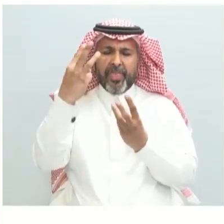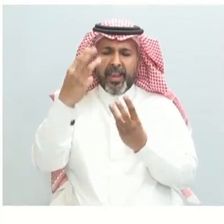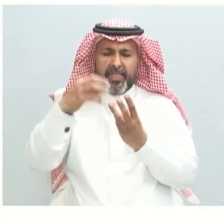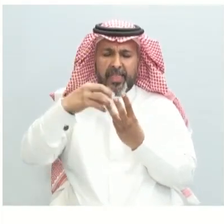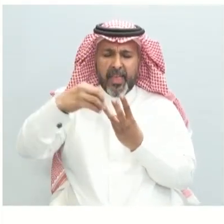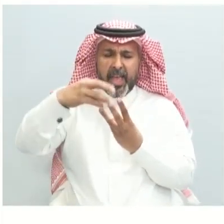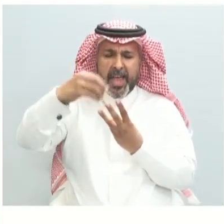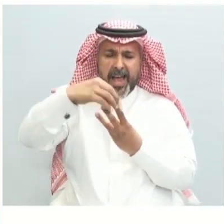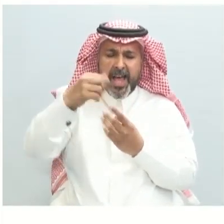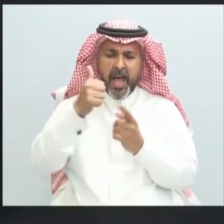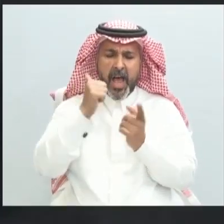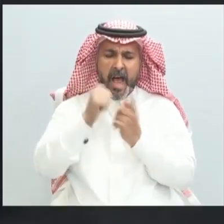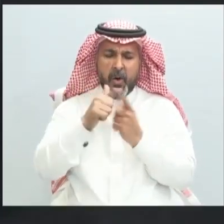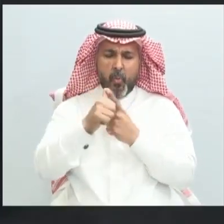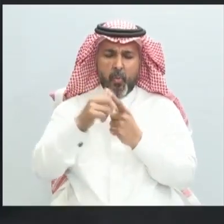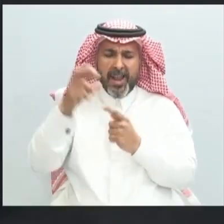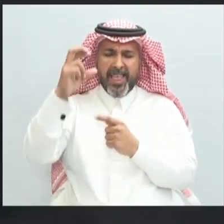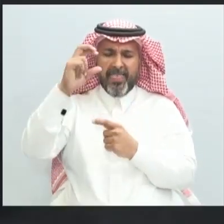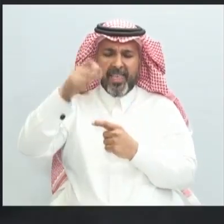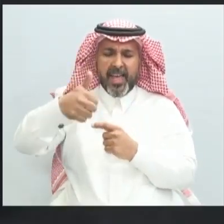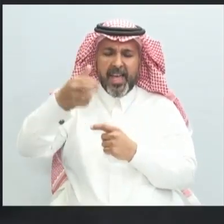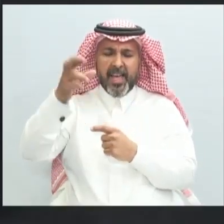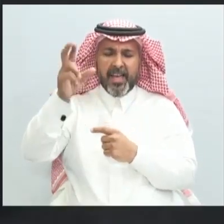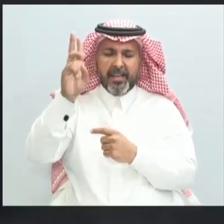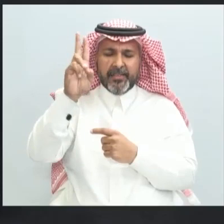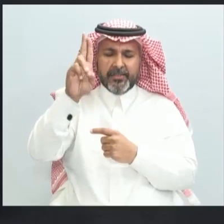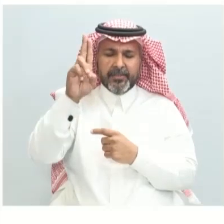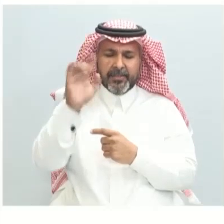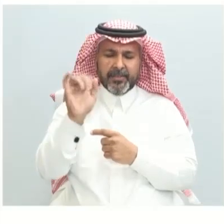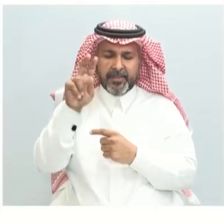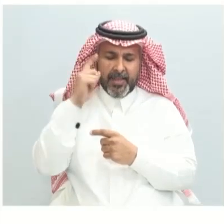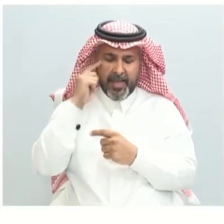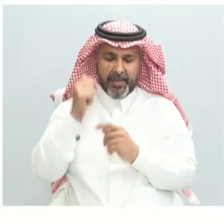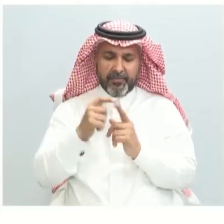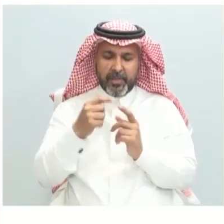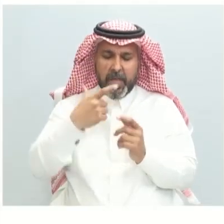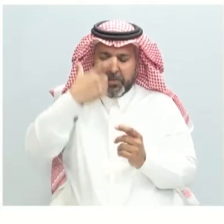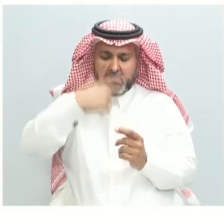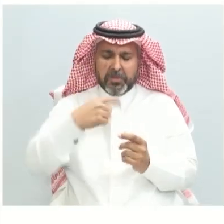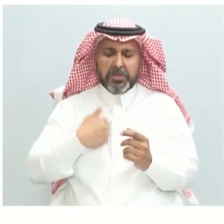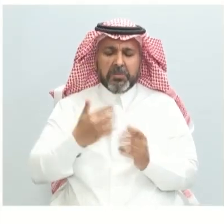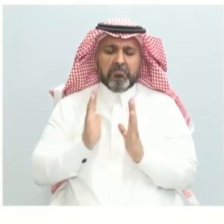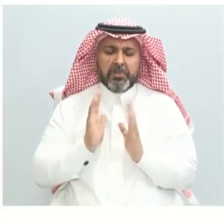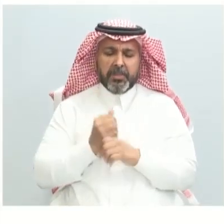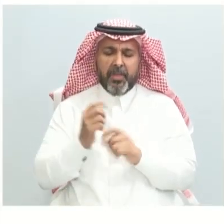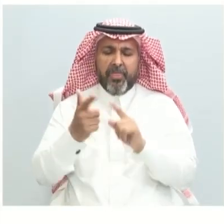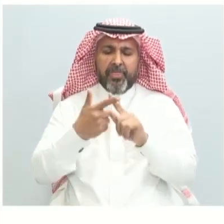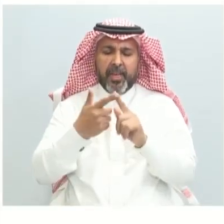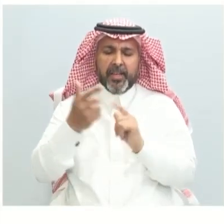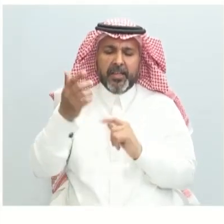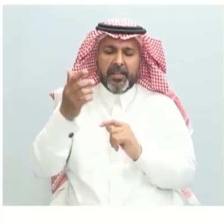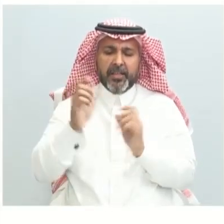انواع المسؤوليه الذاتيه شخصيه ومسؤوليه اجتماعيه